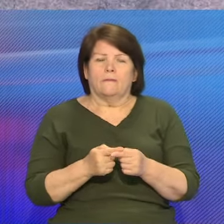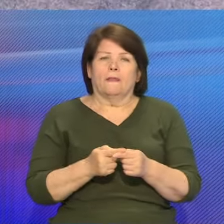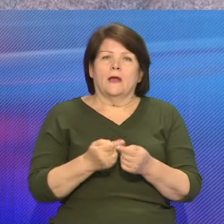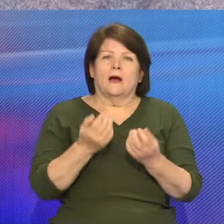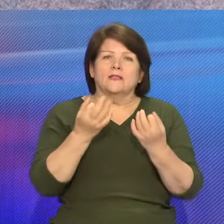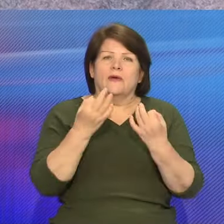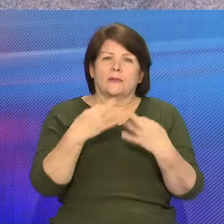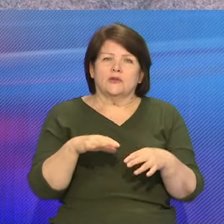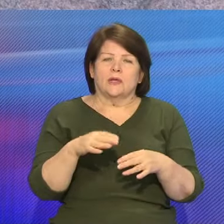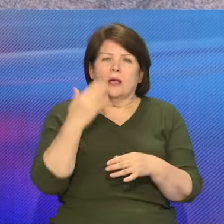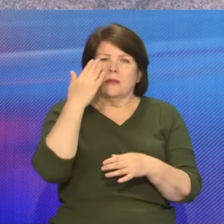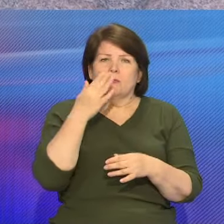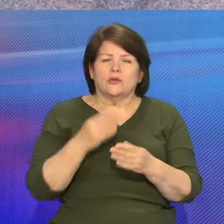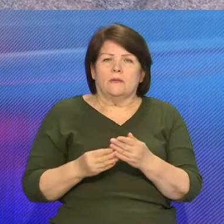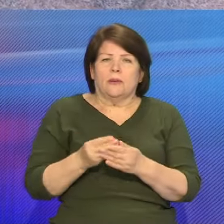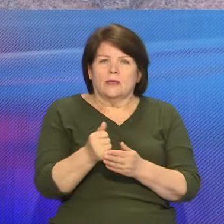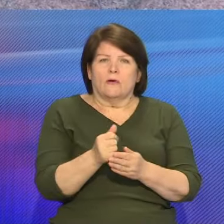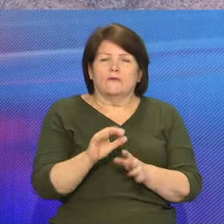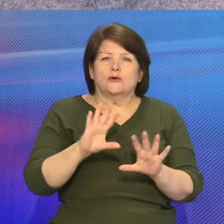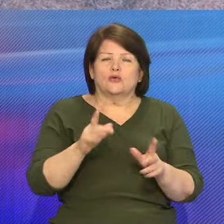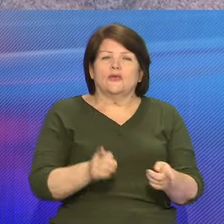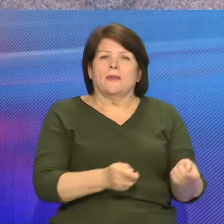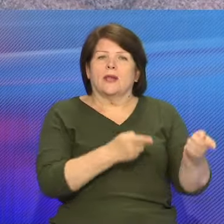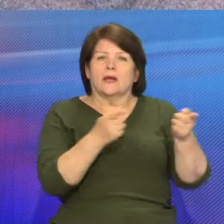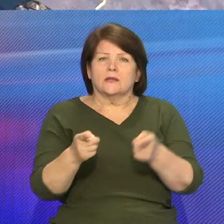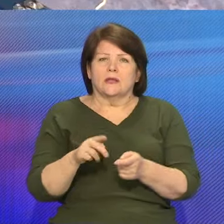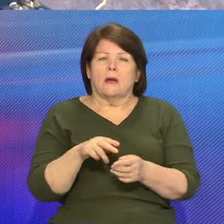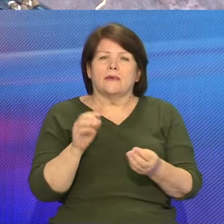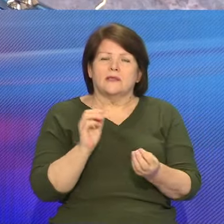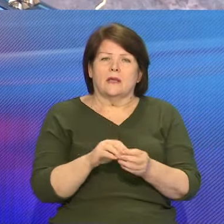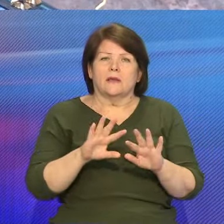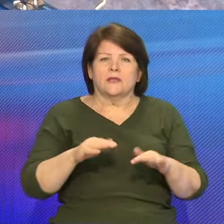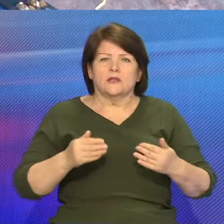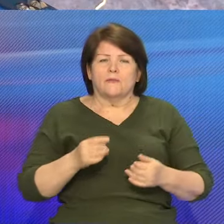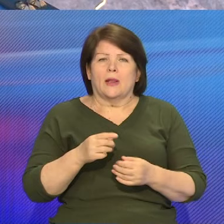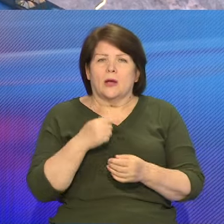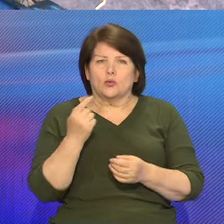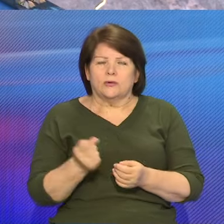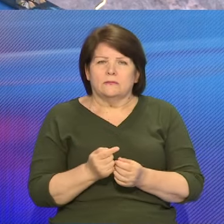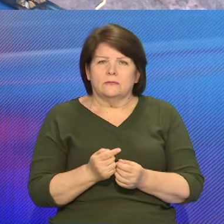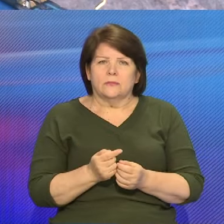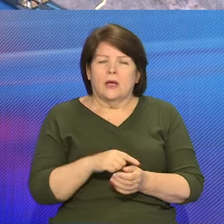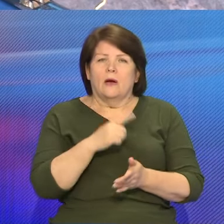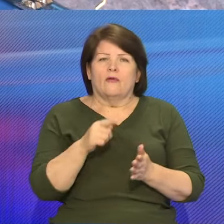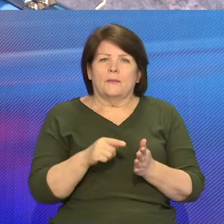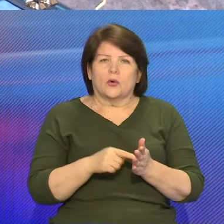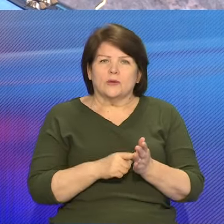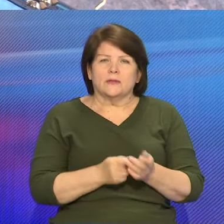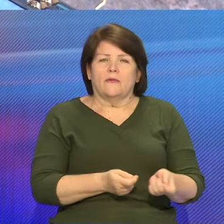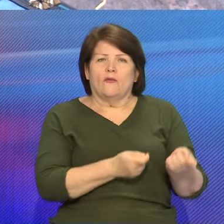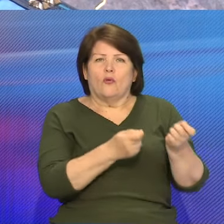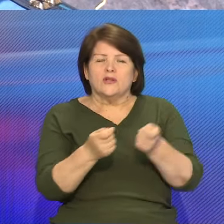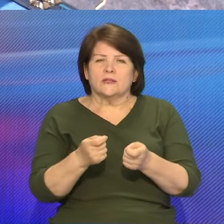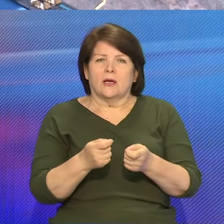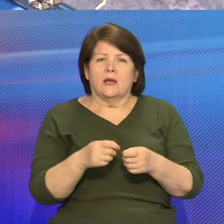уплаты таможенных платежей в случае переселения граждан на постоянное место жительства в Республику Беларусь, вопросы ввоза транспортных